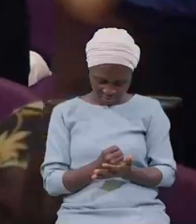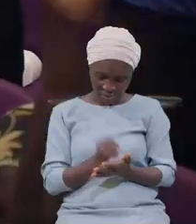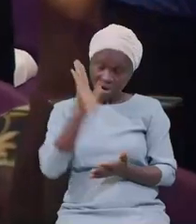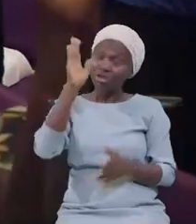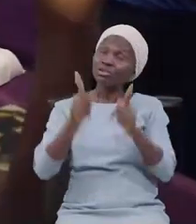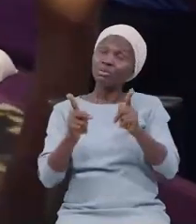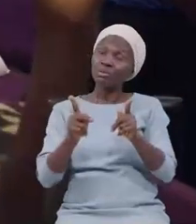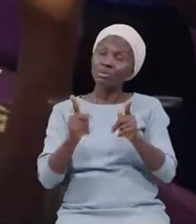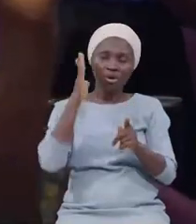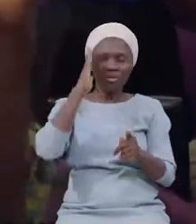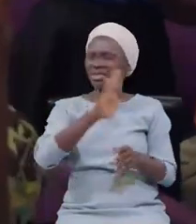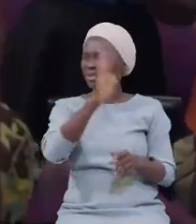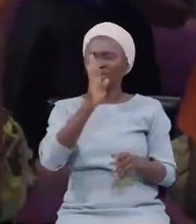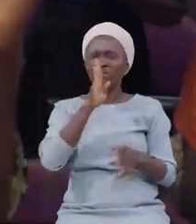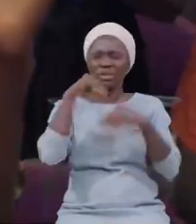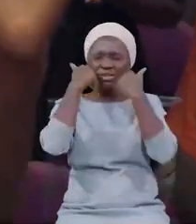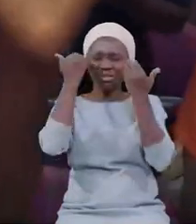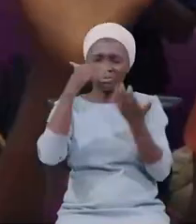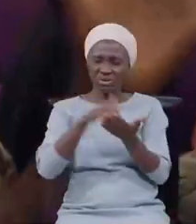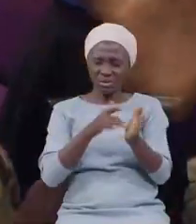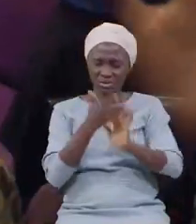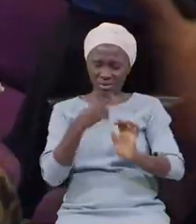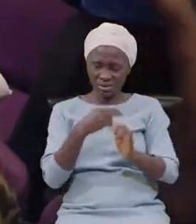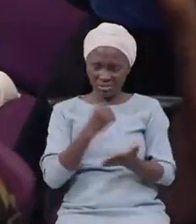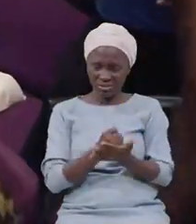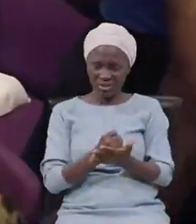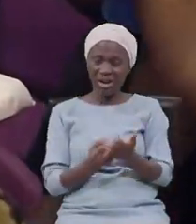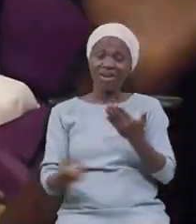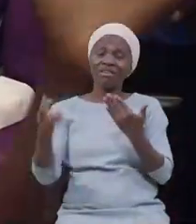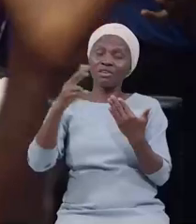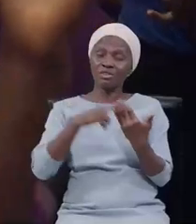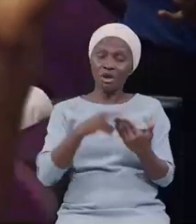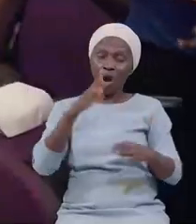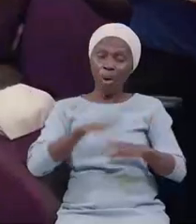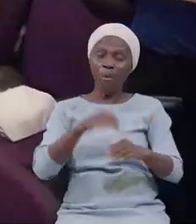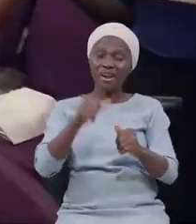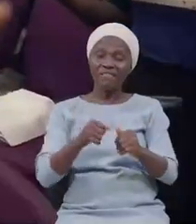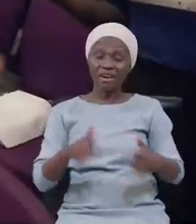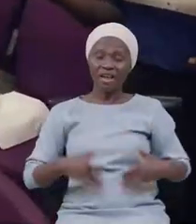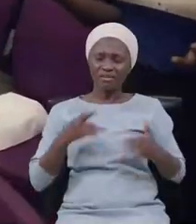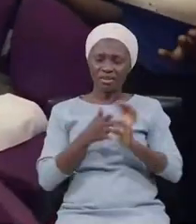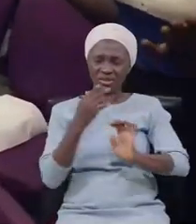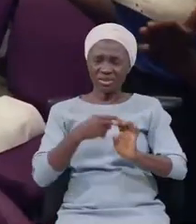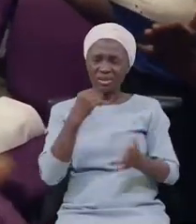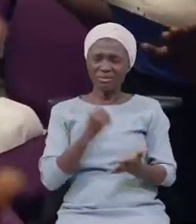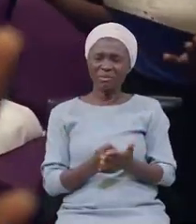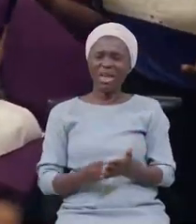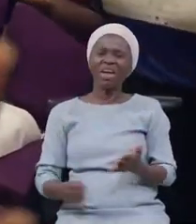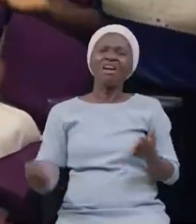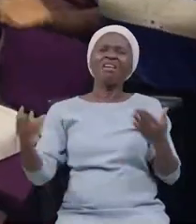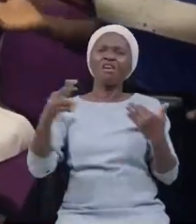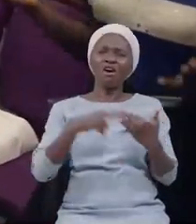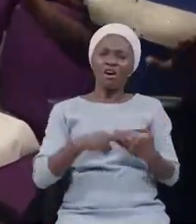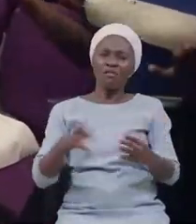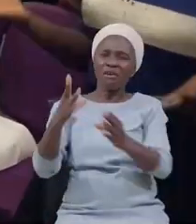Ton peuple ne sera plus jamais dans la confusion. La restauration pour tout le monde. La récupération pour